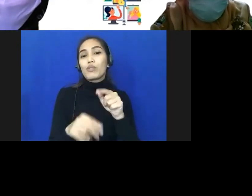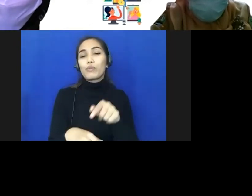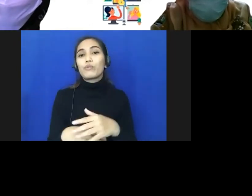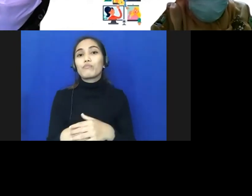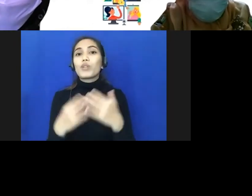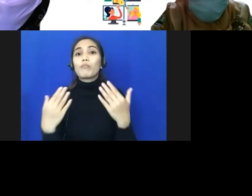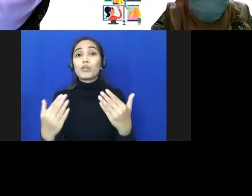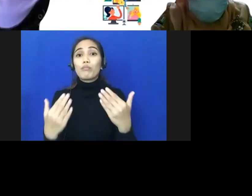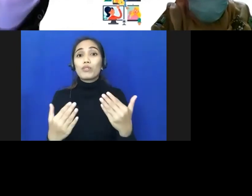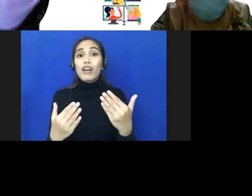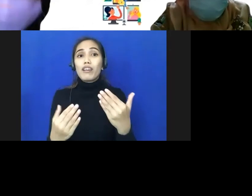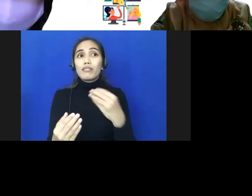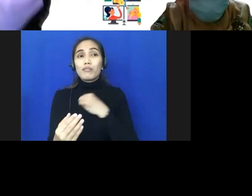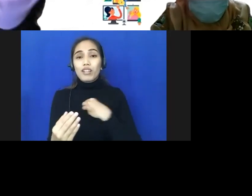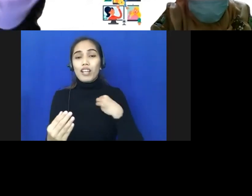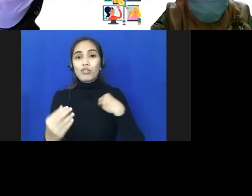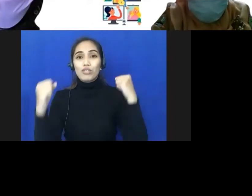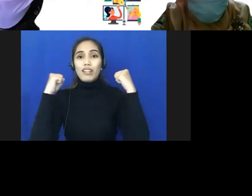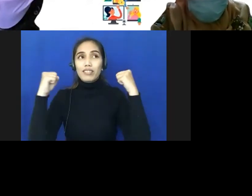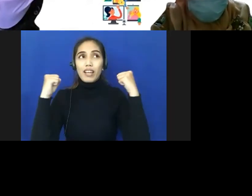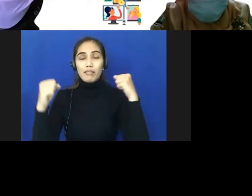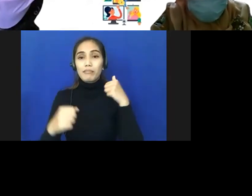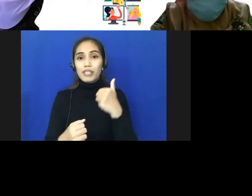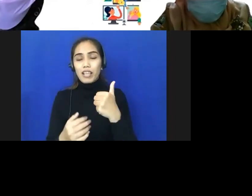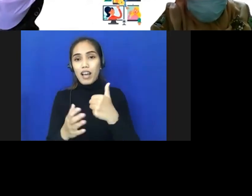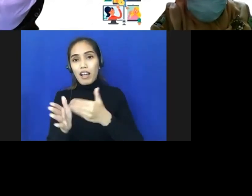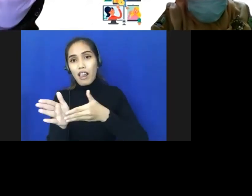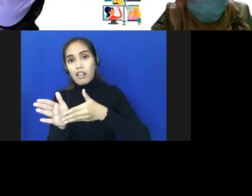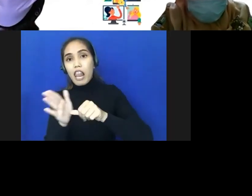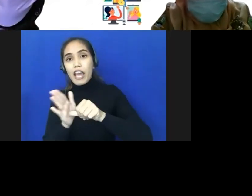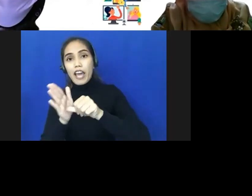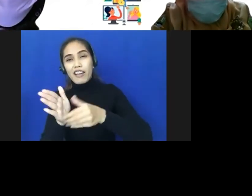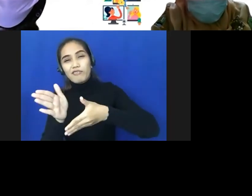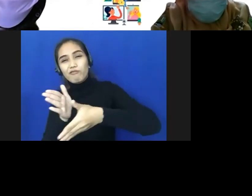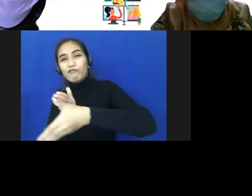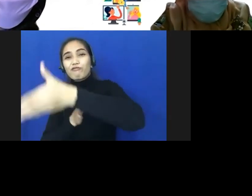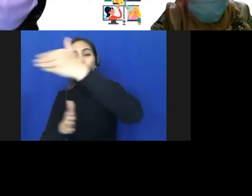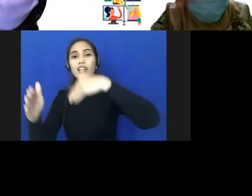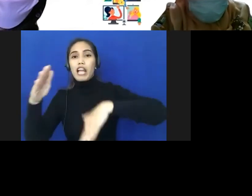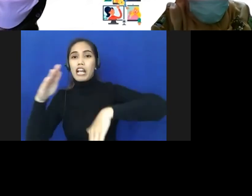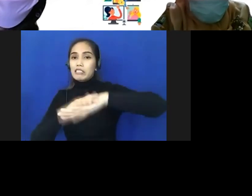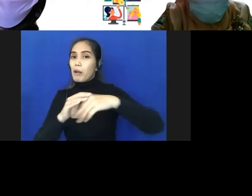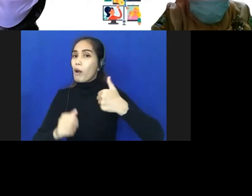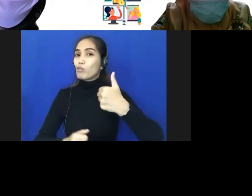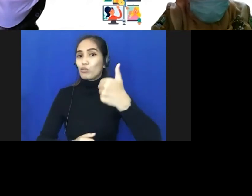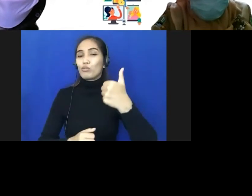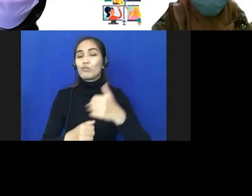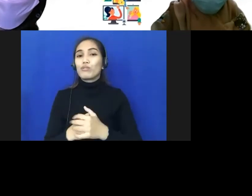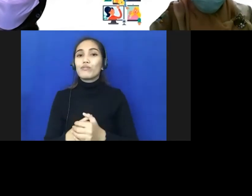nakes semua sehat-sehat. Amin. Bisa memberikan pelayanan yang maksimal untuk masyarakat. Ya,